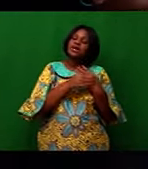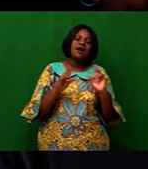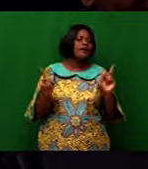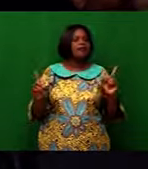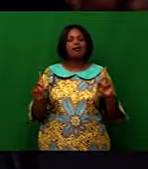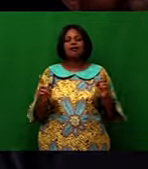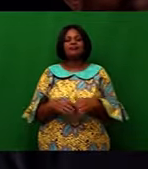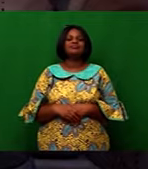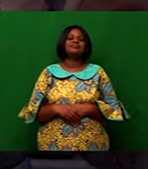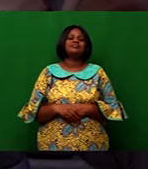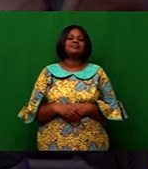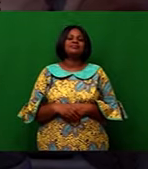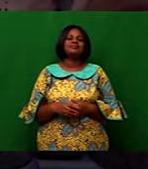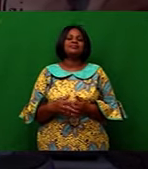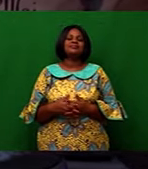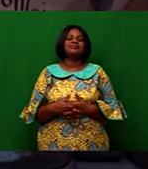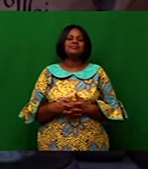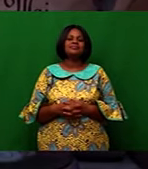kuroora